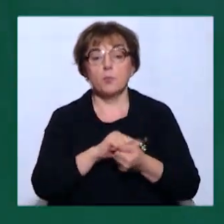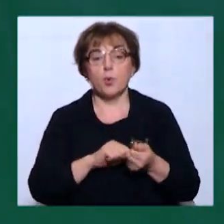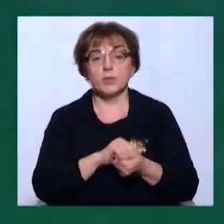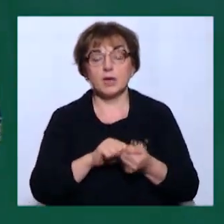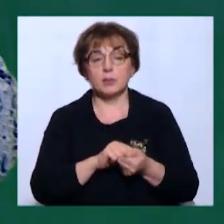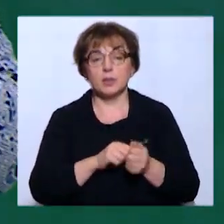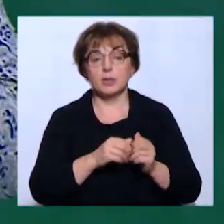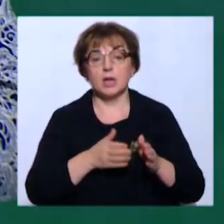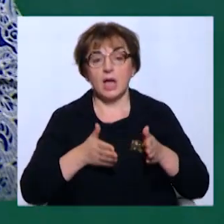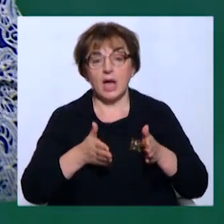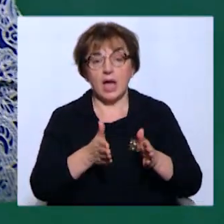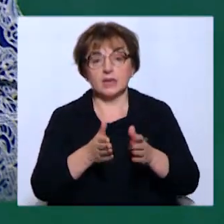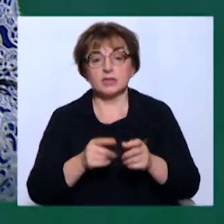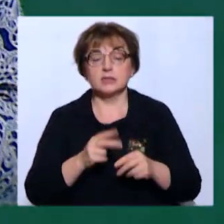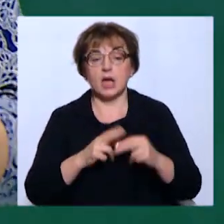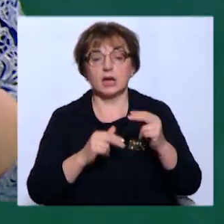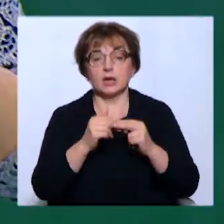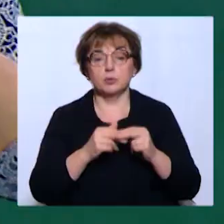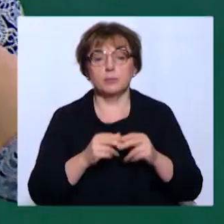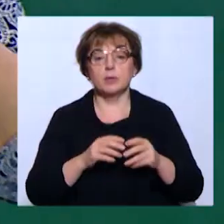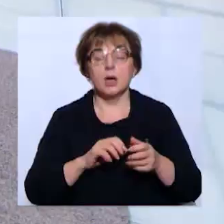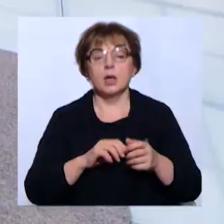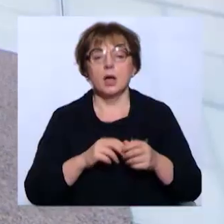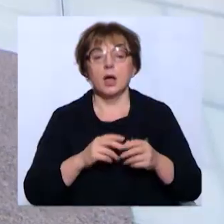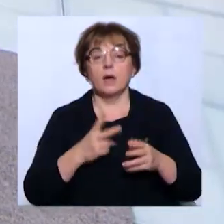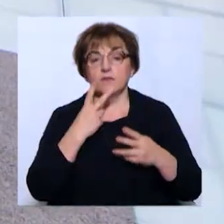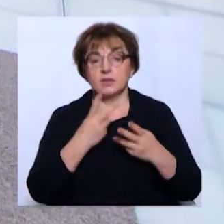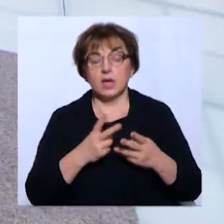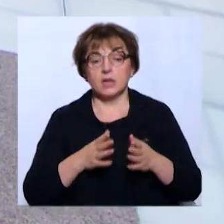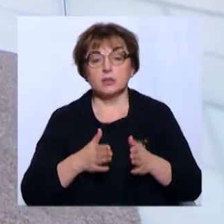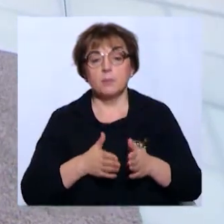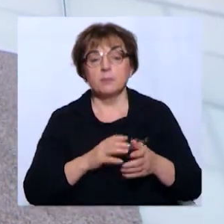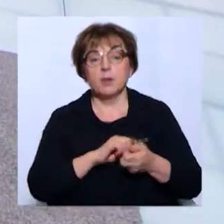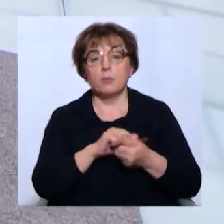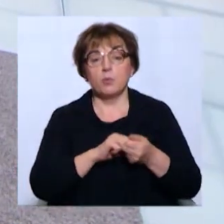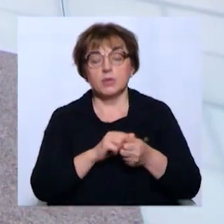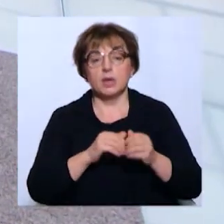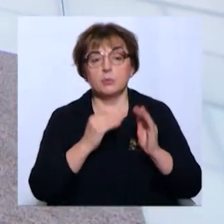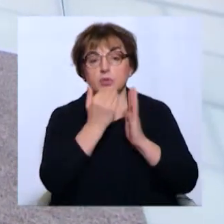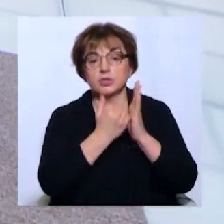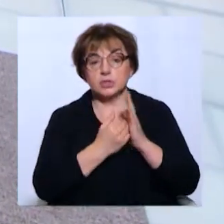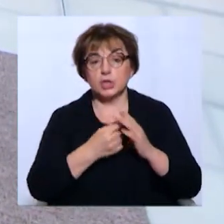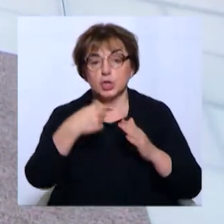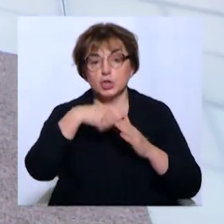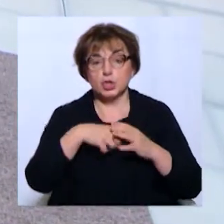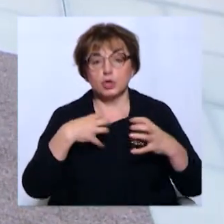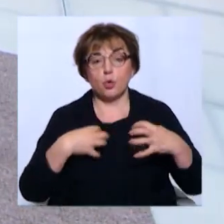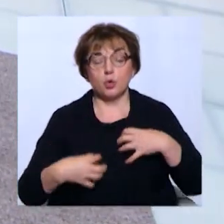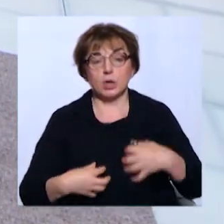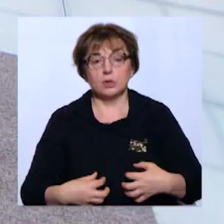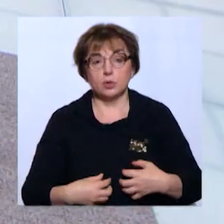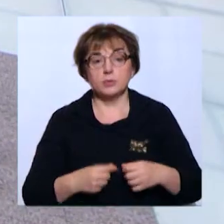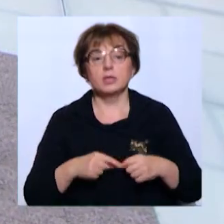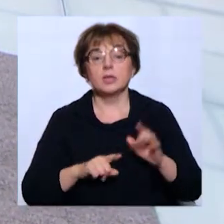მომნელებელი არხის აგებულება, განვიხილეთ მომნელებელ სისტემის შემადგენელი ორგანოები